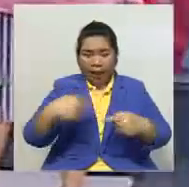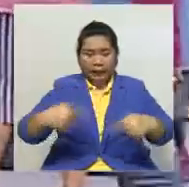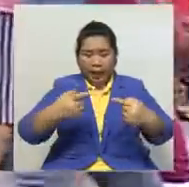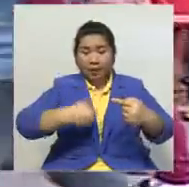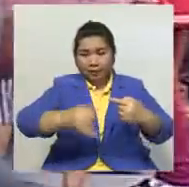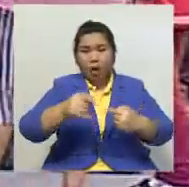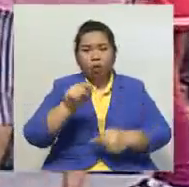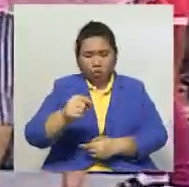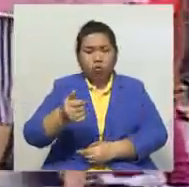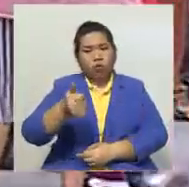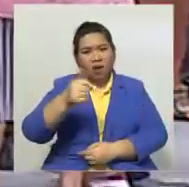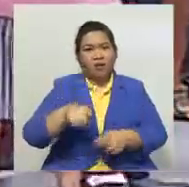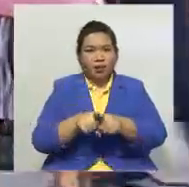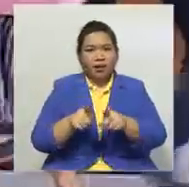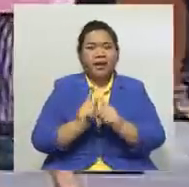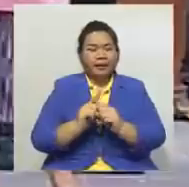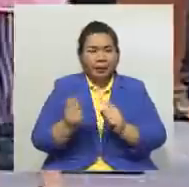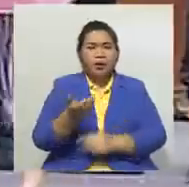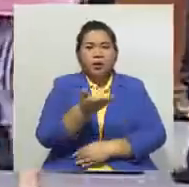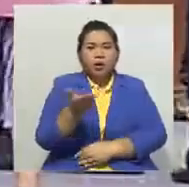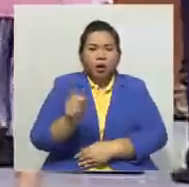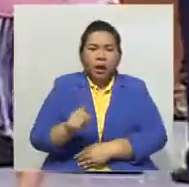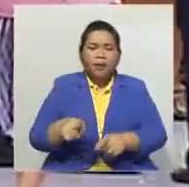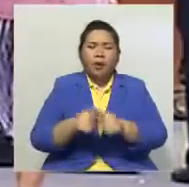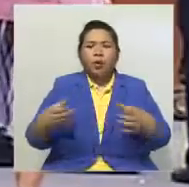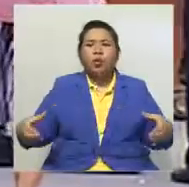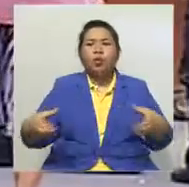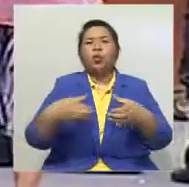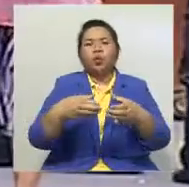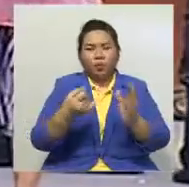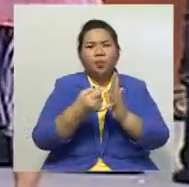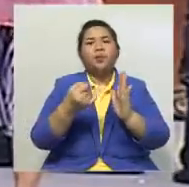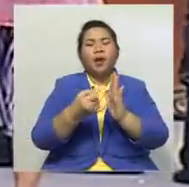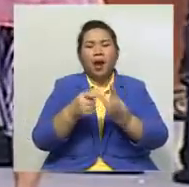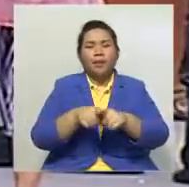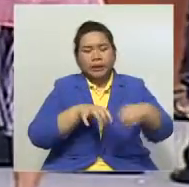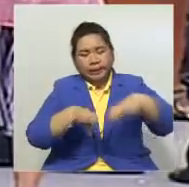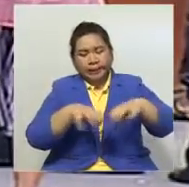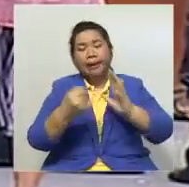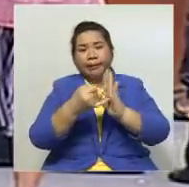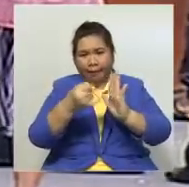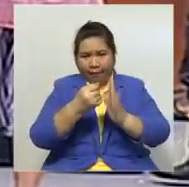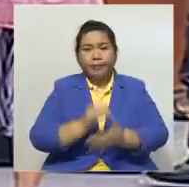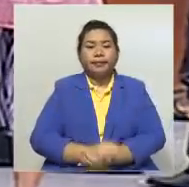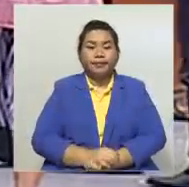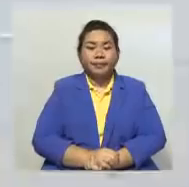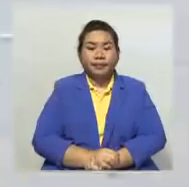ที่ช่องเม็กตรงนี้ก็สามารถมาได้แต่ก็ขอให้มาแบบคณะนะคะเพื่อความสะดวกในการบริหารจัดการค่ะ